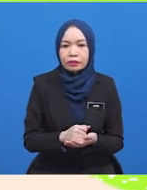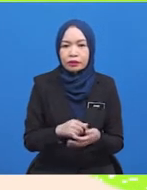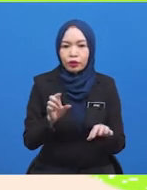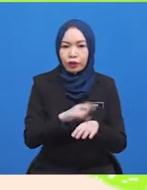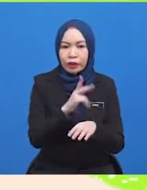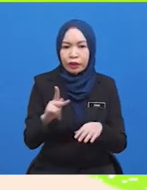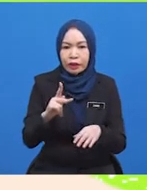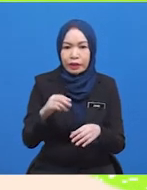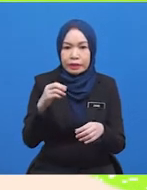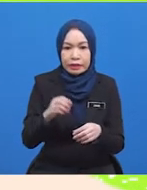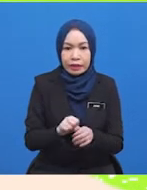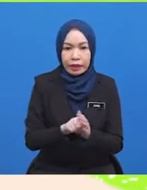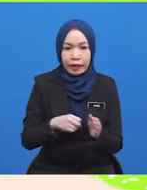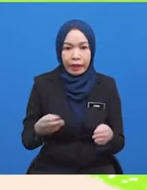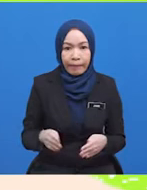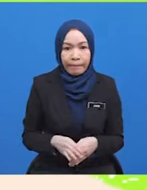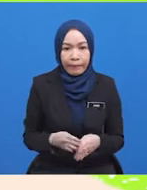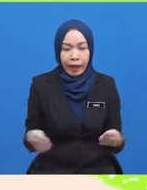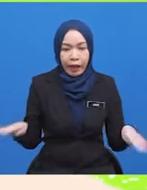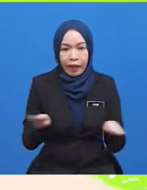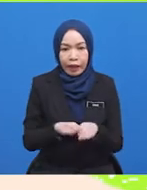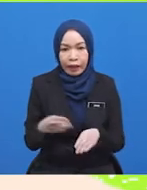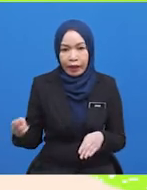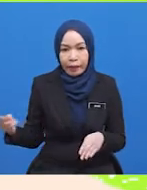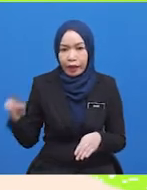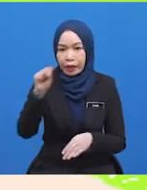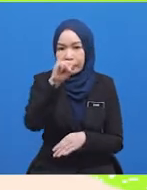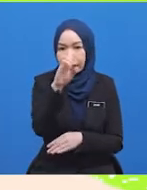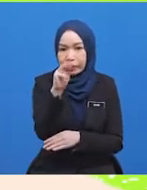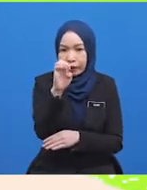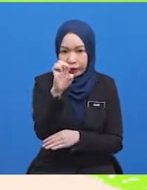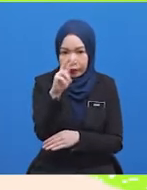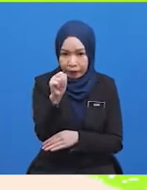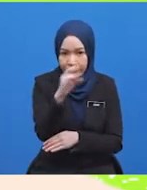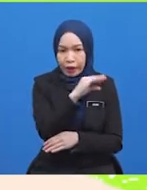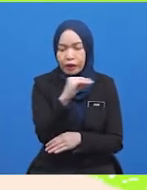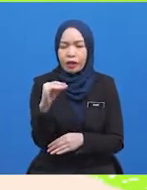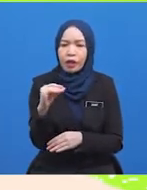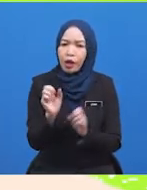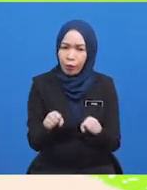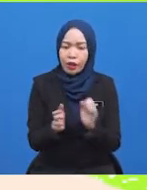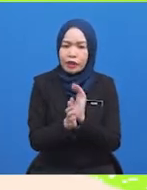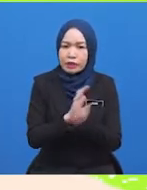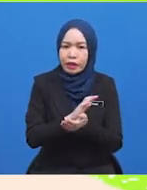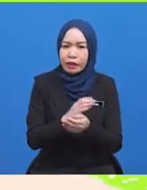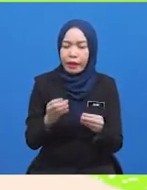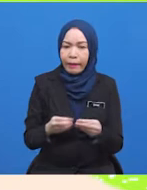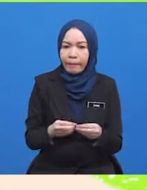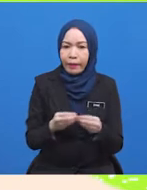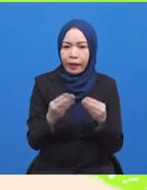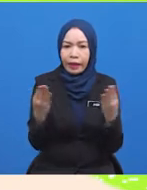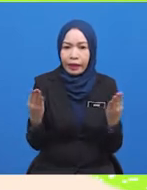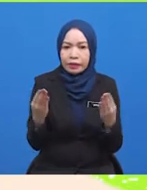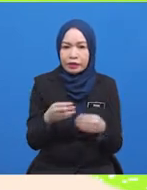simen. Batu kapur juga digunakan sebagai baja untuk menetralkan tanah yang berasid